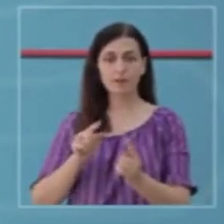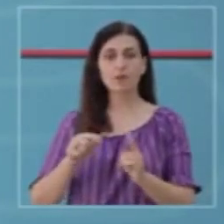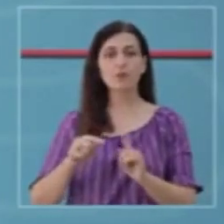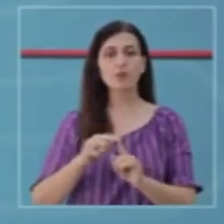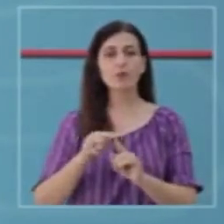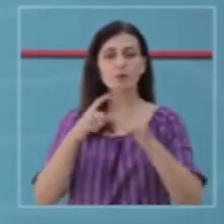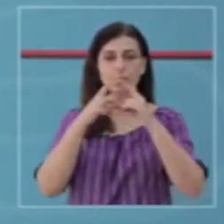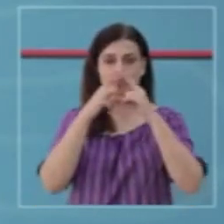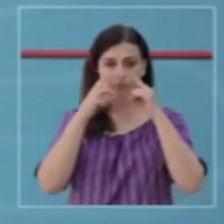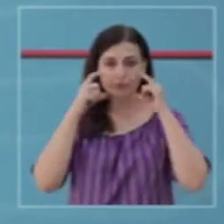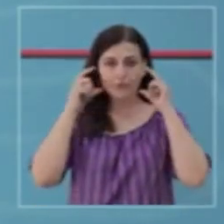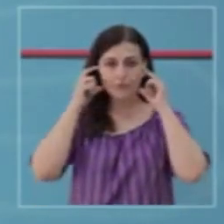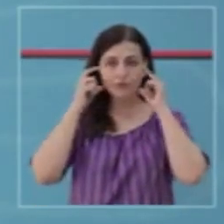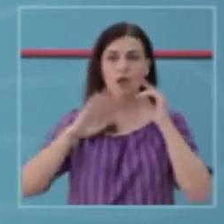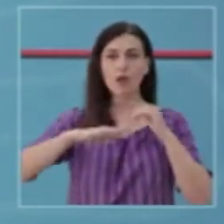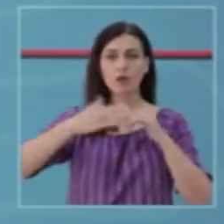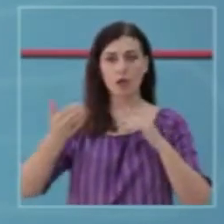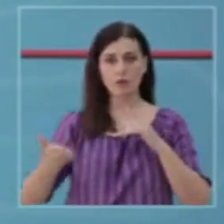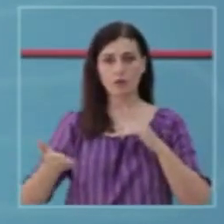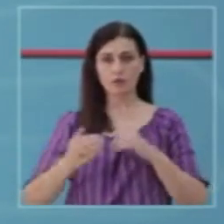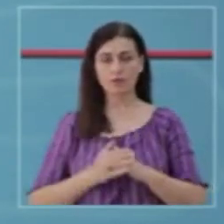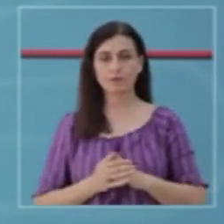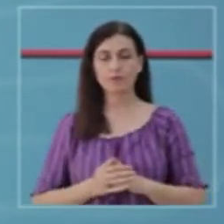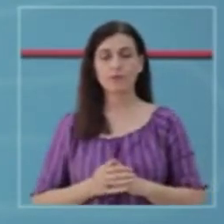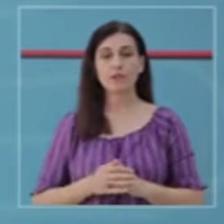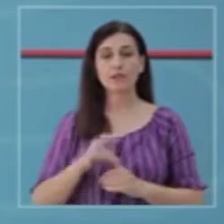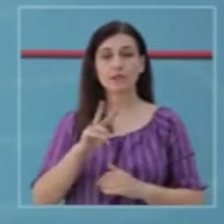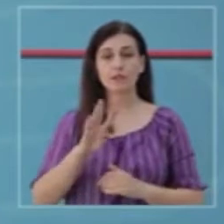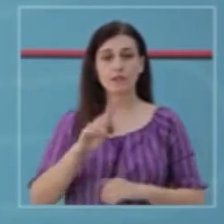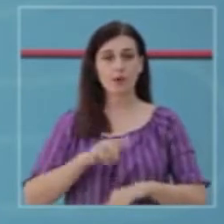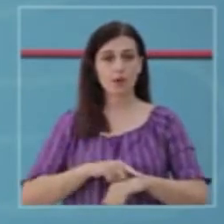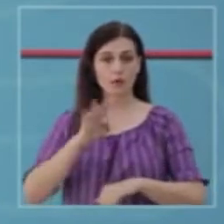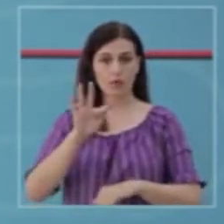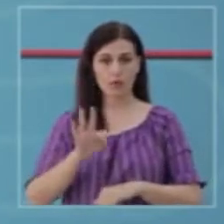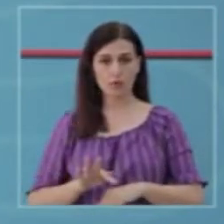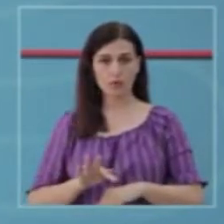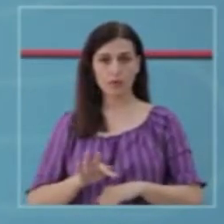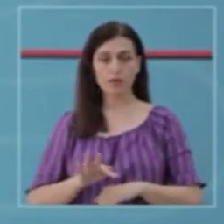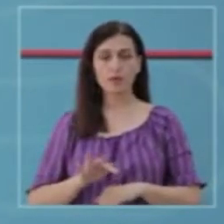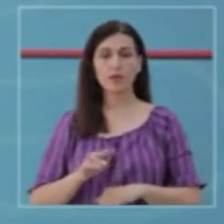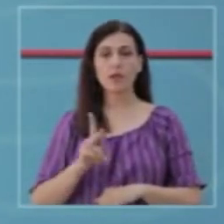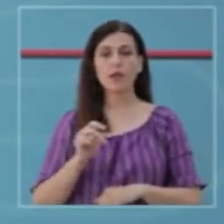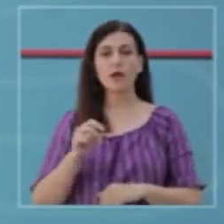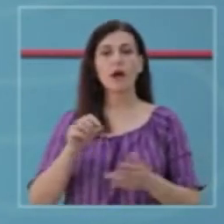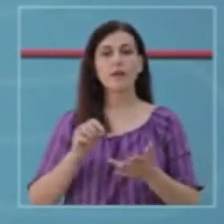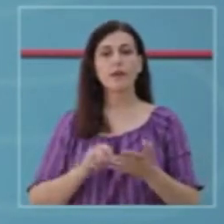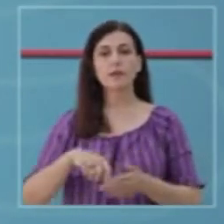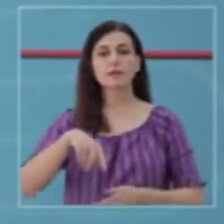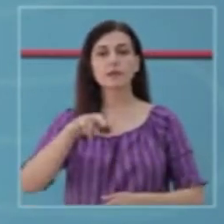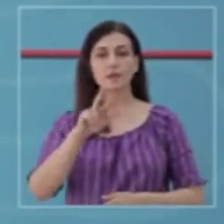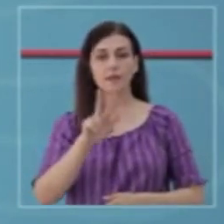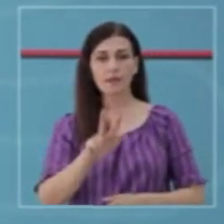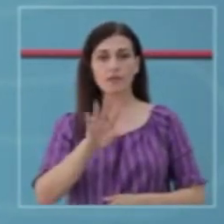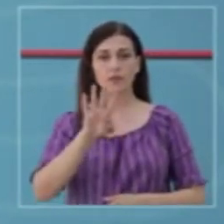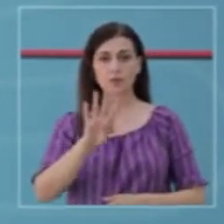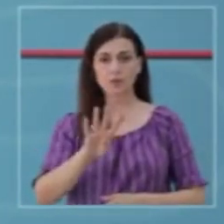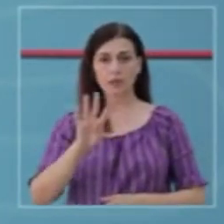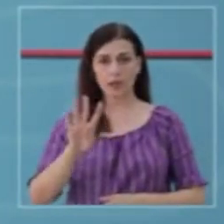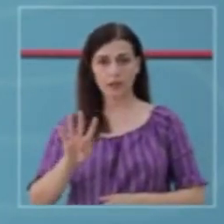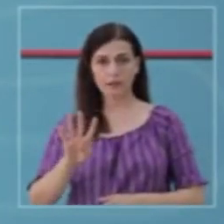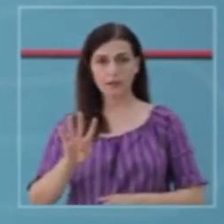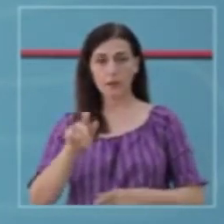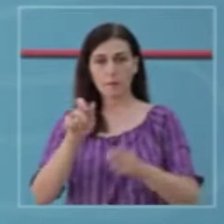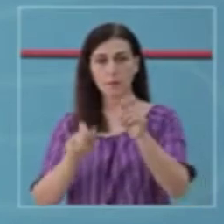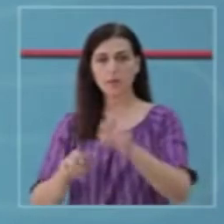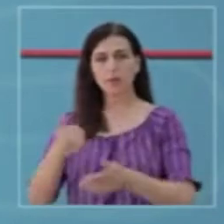dhe vendosjen e maskës në ambientet publike. Gjatë 24 orëve të fundit, janë kryer 324 testime